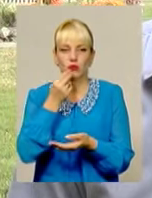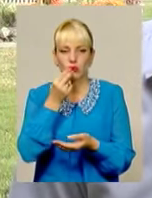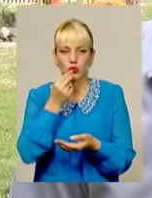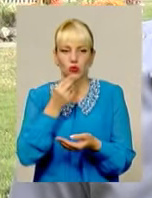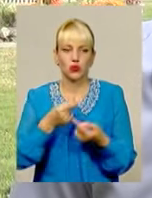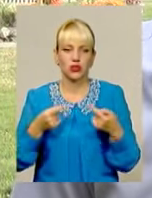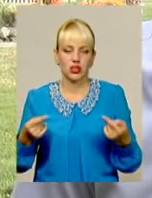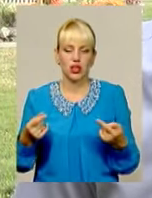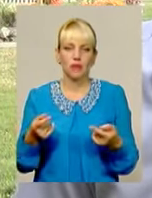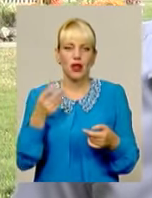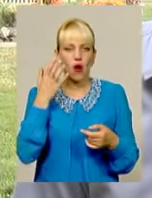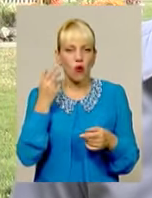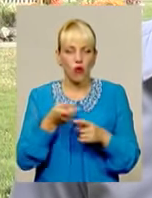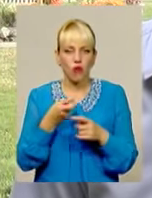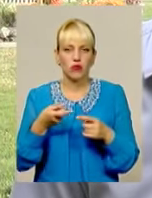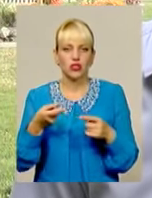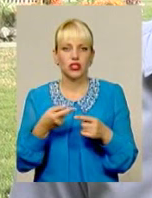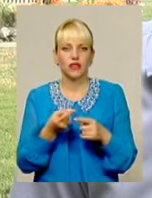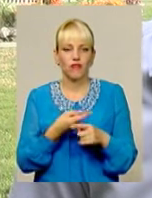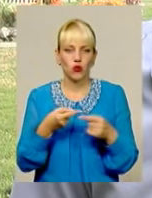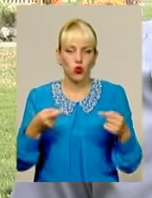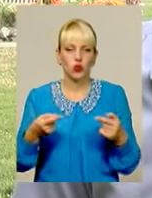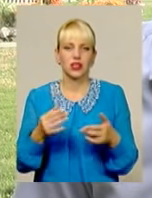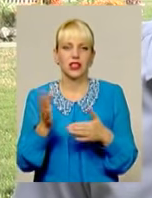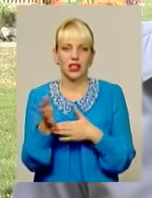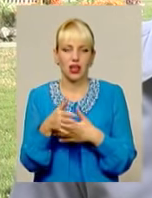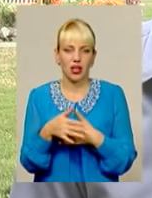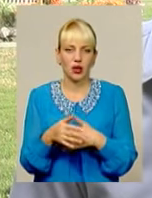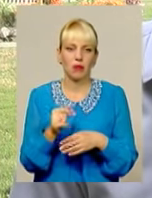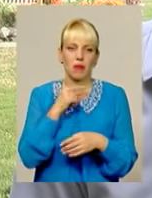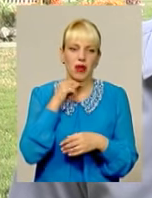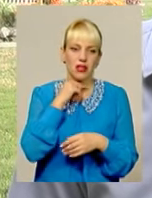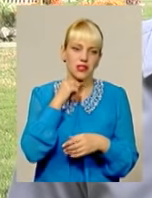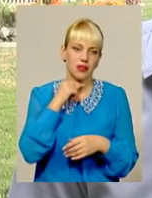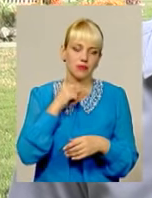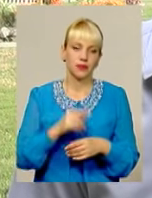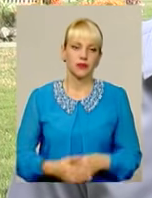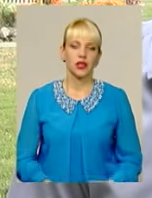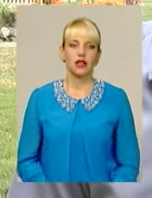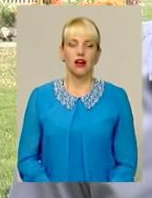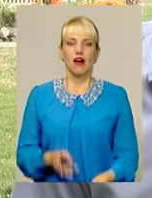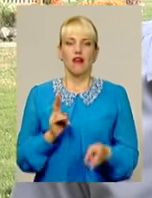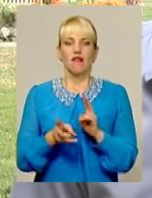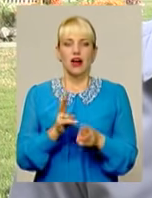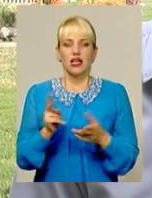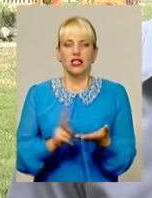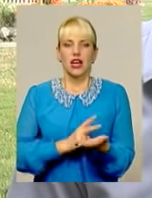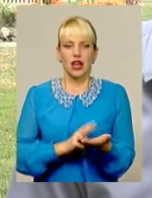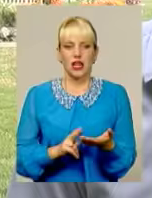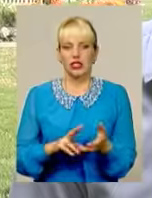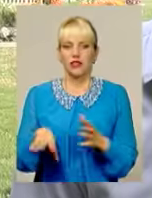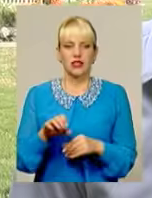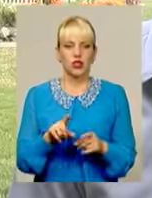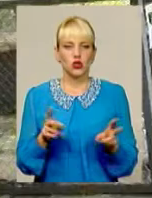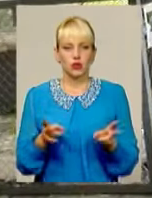і овочі, і фрукти, і риба, і м'ясо, варяться каші, все,